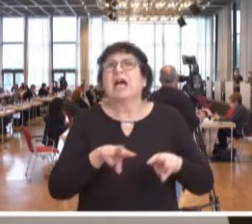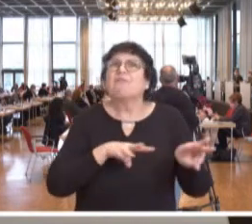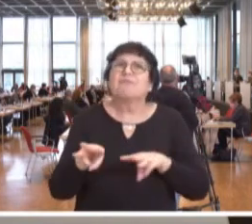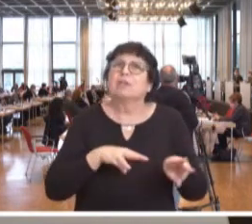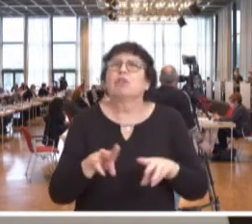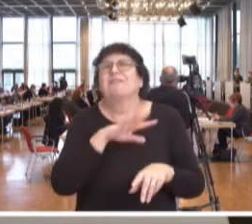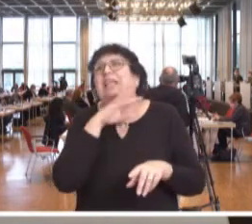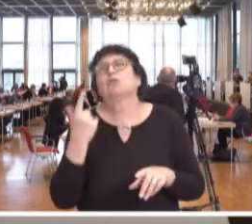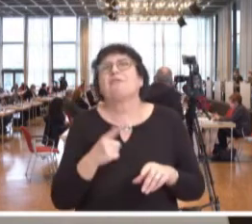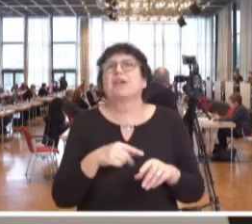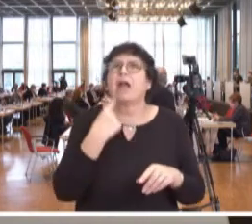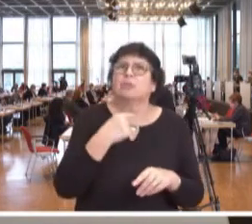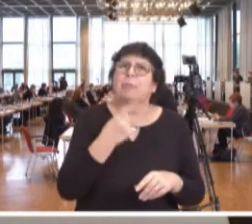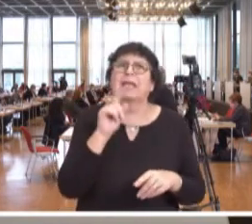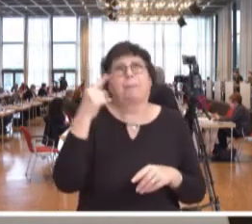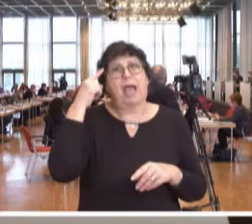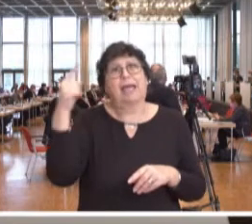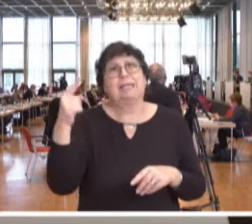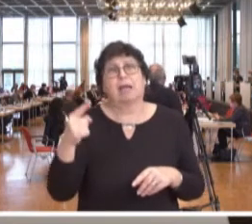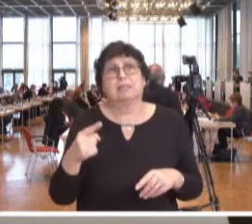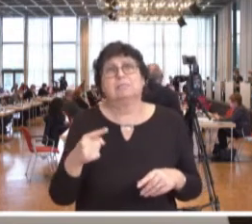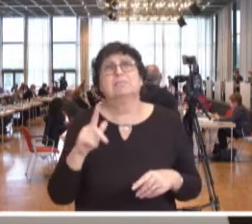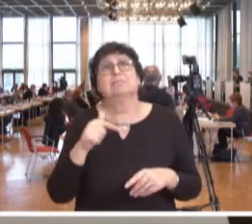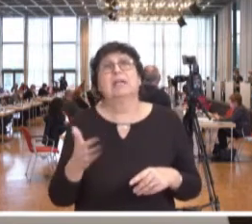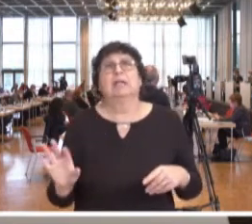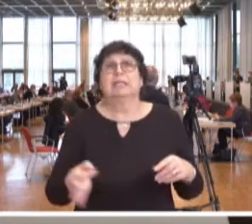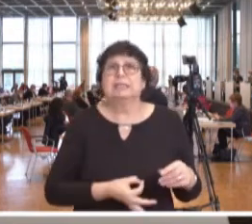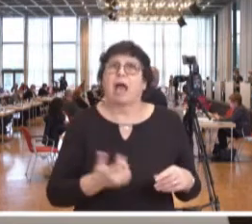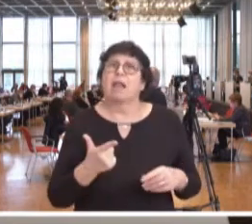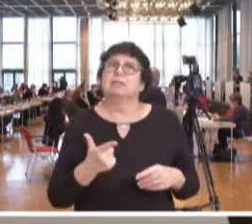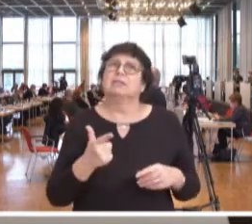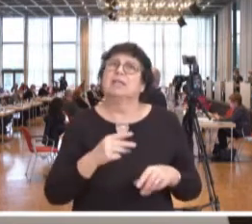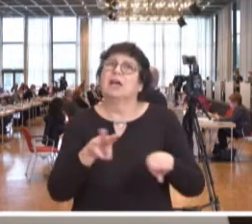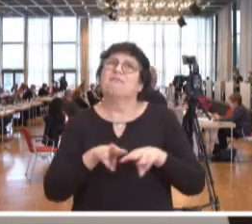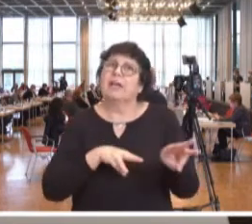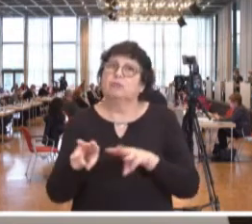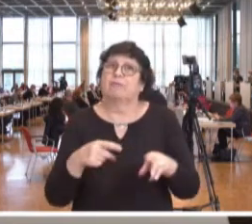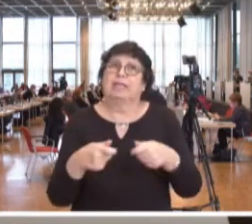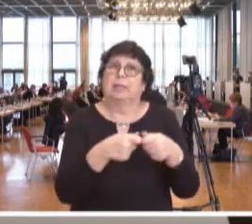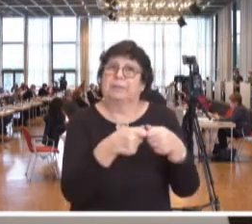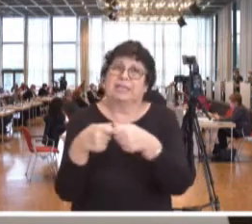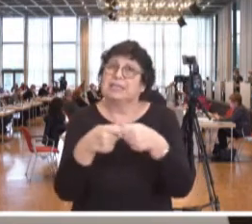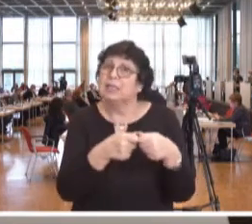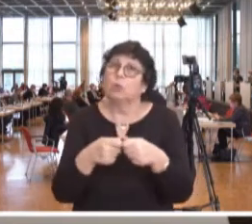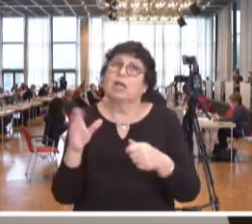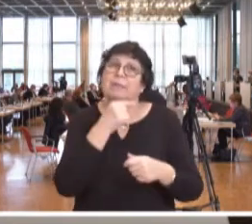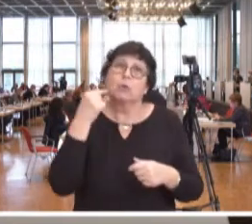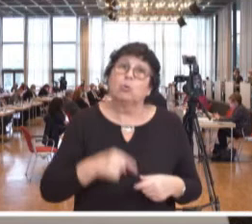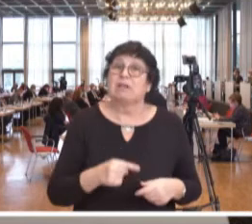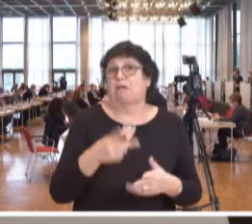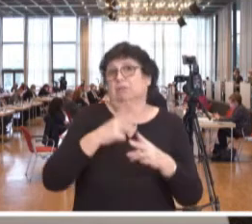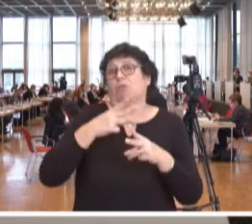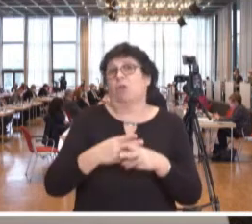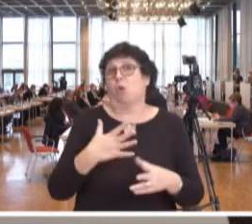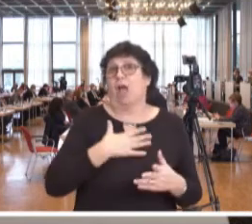sehr ansprechen, aber ich erinnere daran, dass das Saarland intensive wirtschaftliche Beziehungen mit Russland hat, immer noch hat,